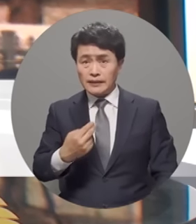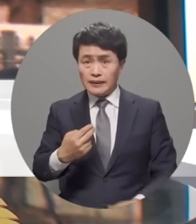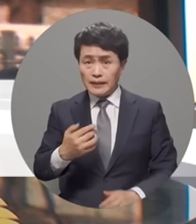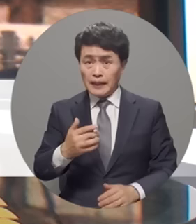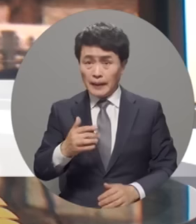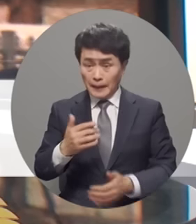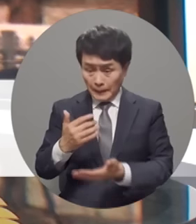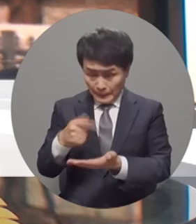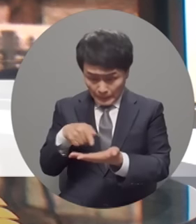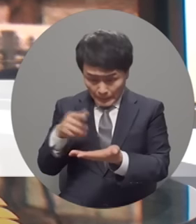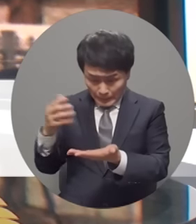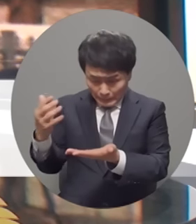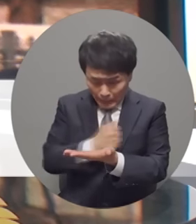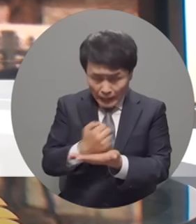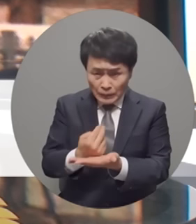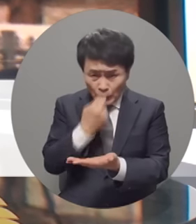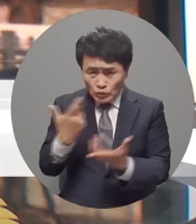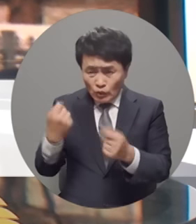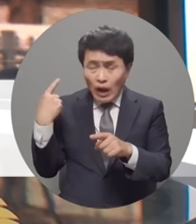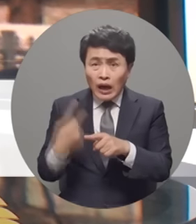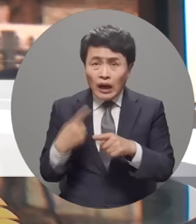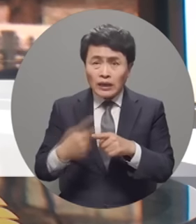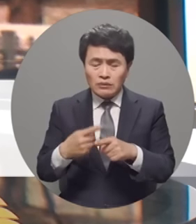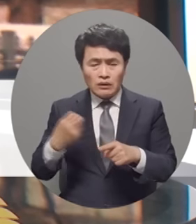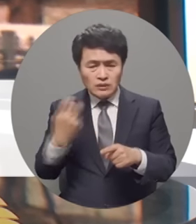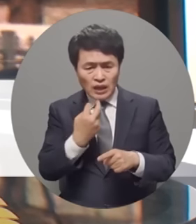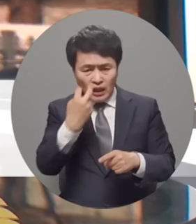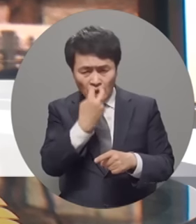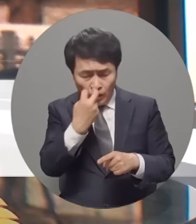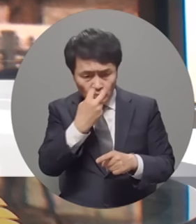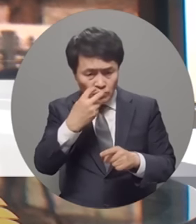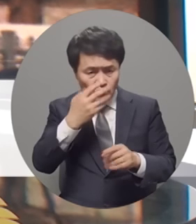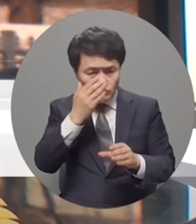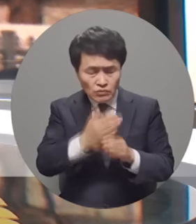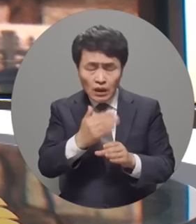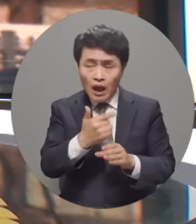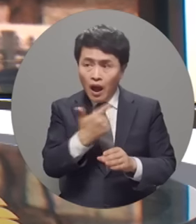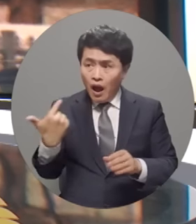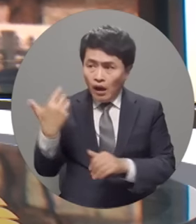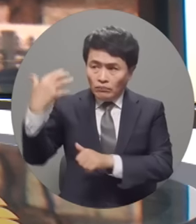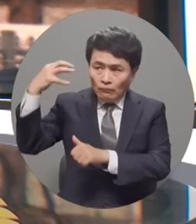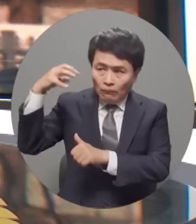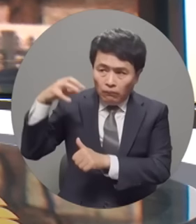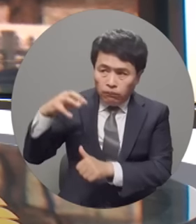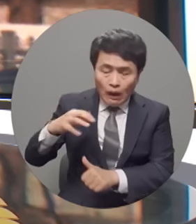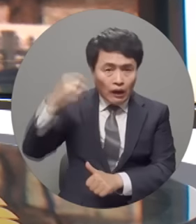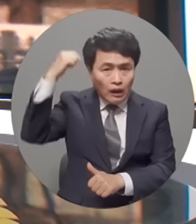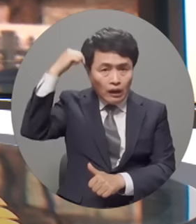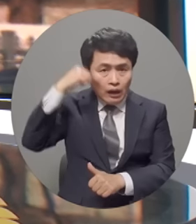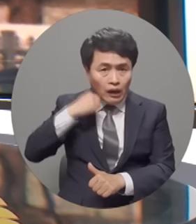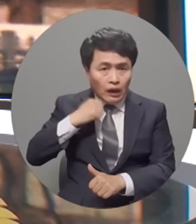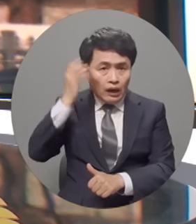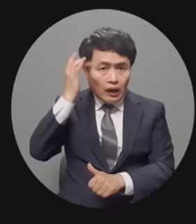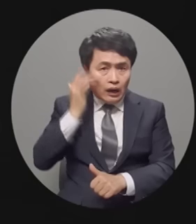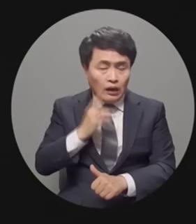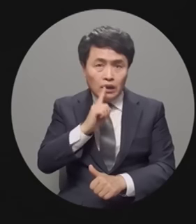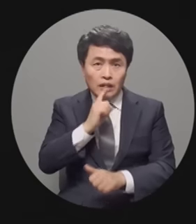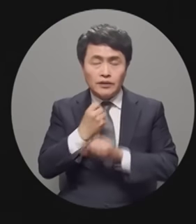생각했다며 재검토 과정에서 상당한 압박감을 느꼈다고 토로했습니다. 정상빈 기자가 단독 취재했습니다.